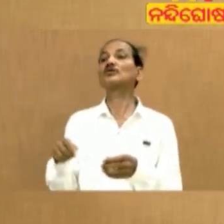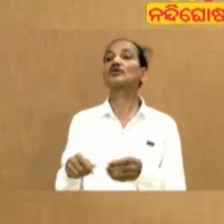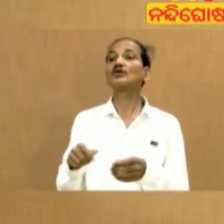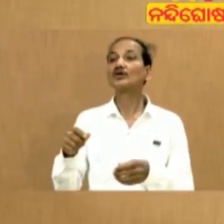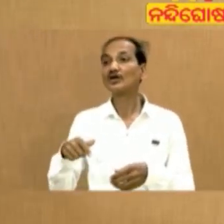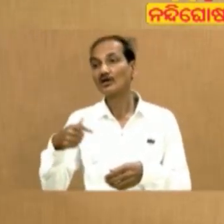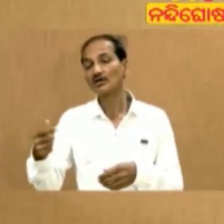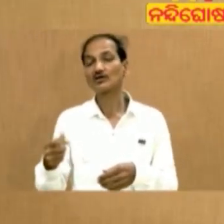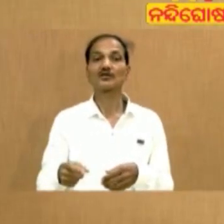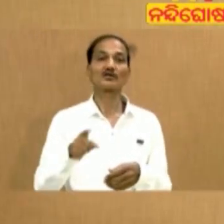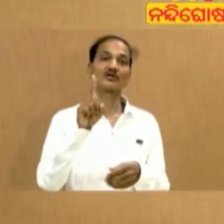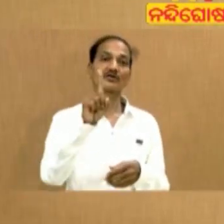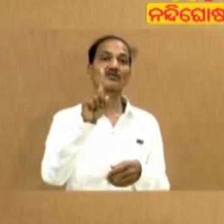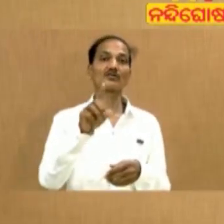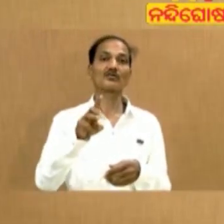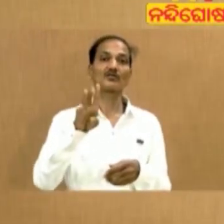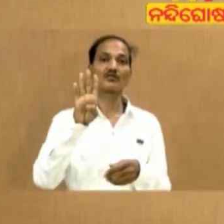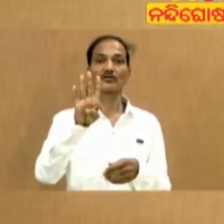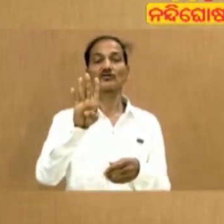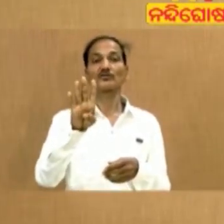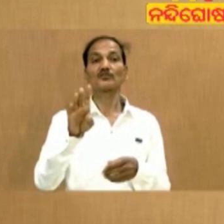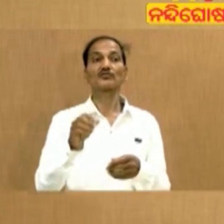ଗ୍ରାମ ପଞ୍ଚାୟତ ଯେଉଁଟା ଆଖପାଖରେ ଲାଗିକି ଅଛି,